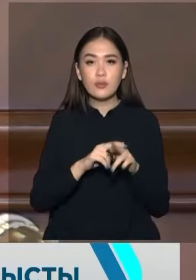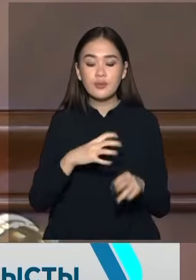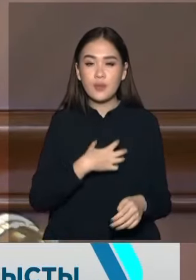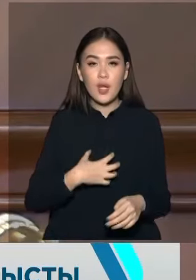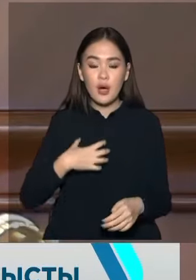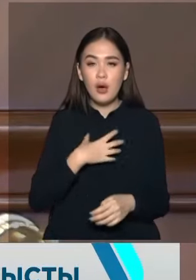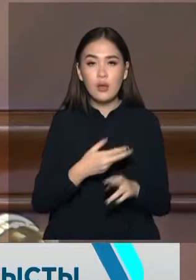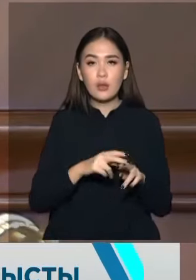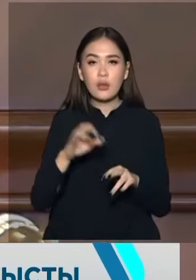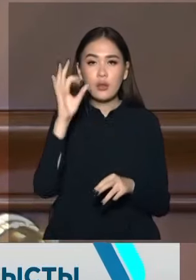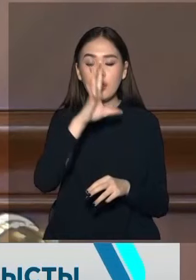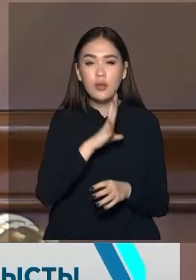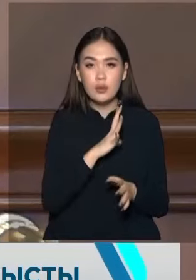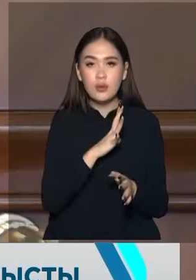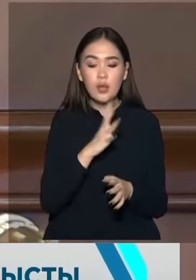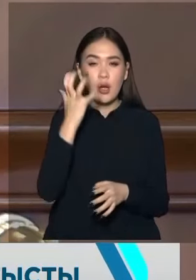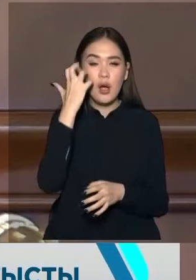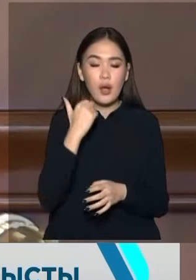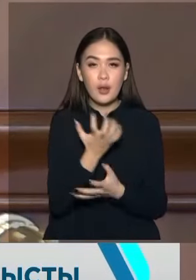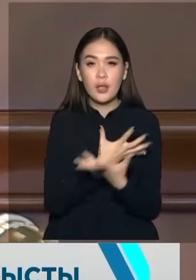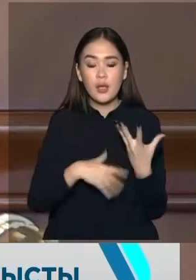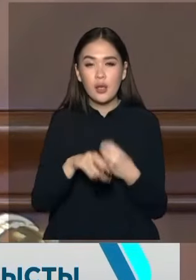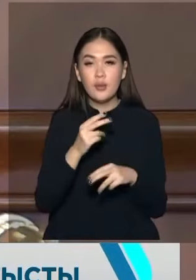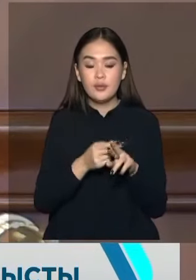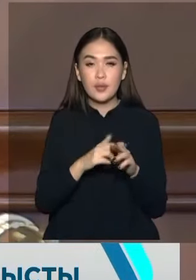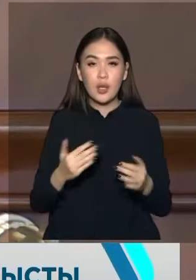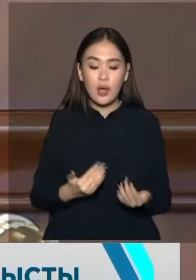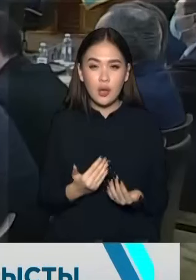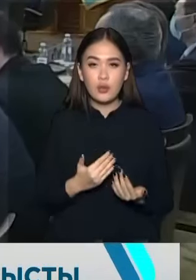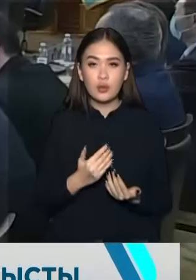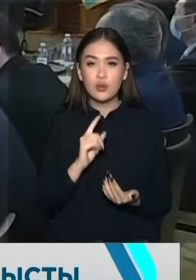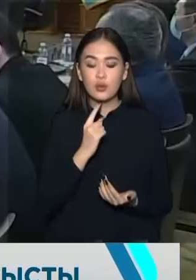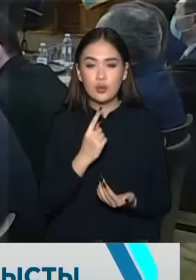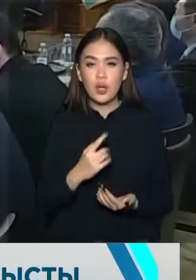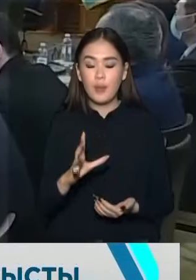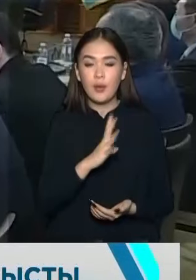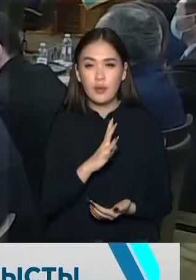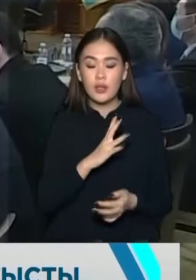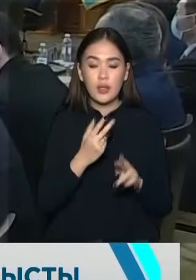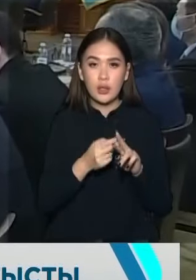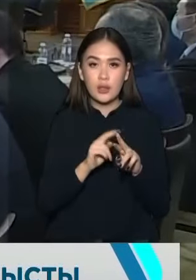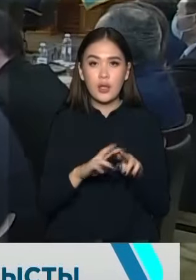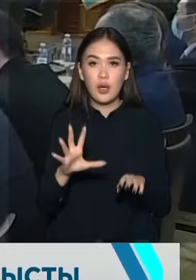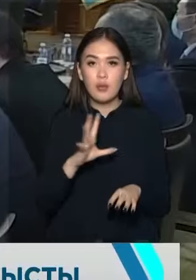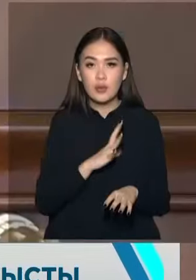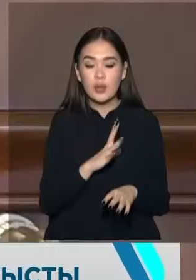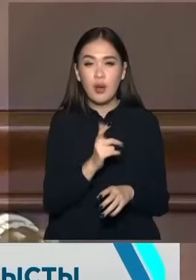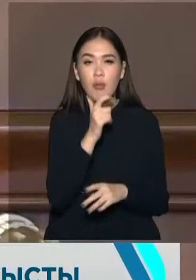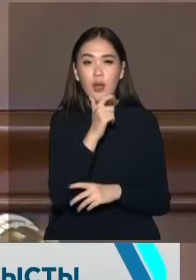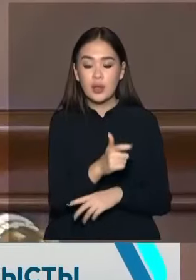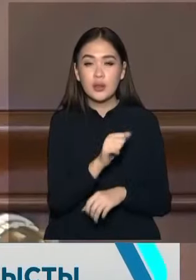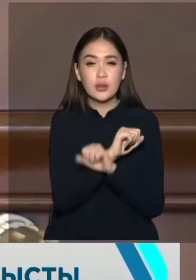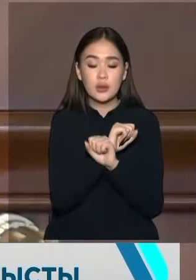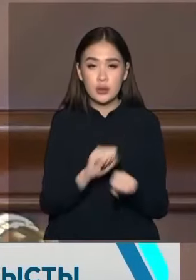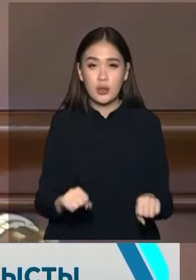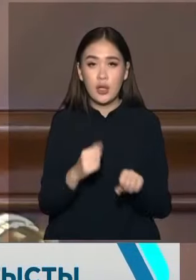инфрақұрылымның тозығы жеткен, тіпті мүшкіл халде десек те артық емес. Мұндай езде қол құсырып, жай барақат отыруға